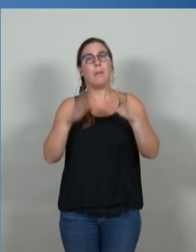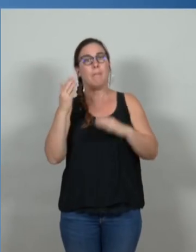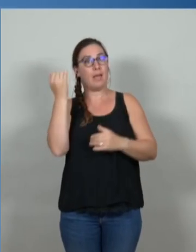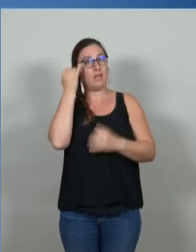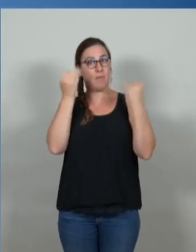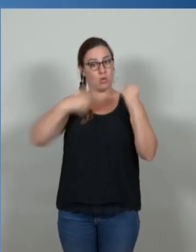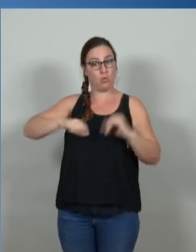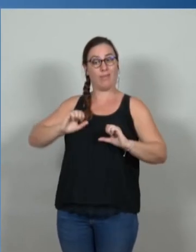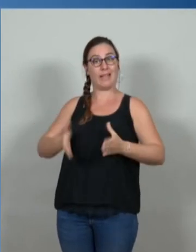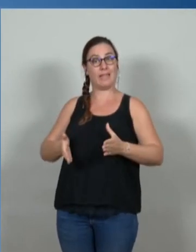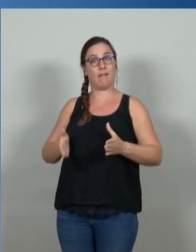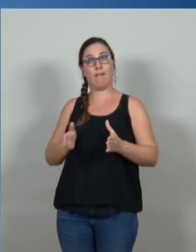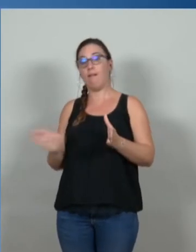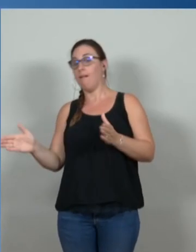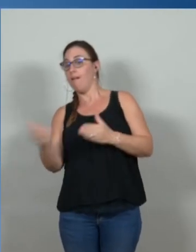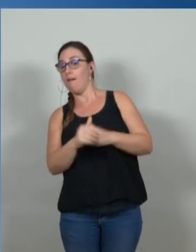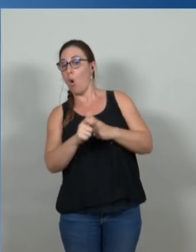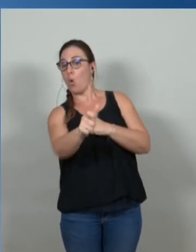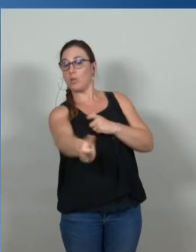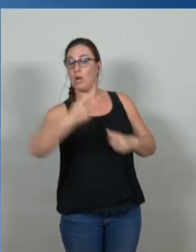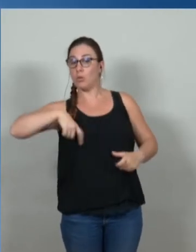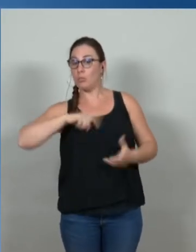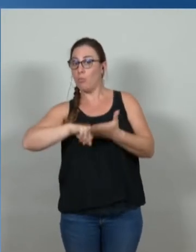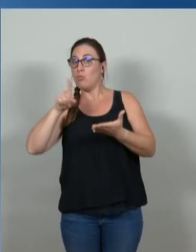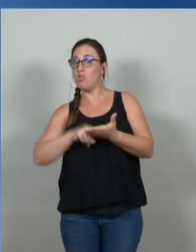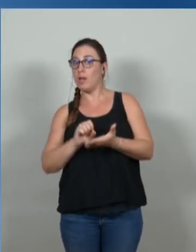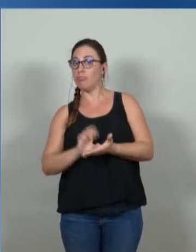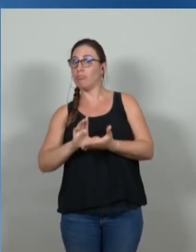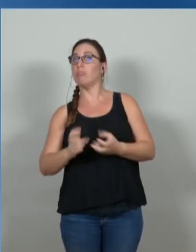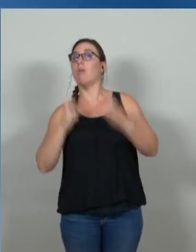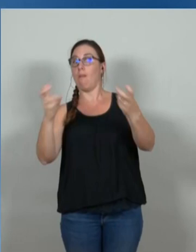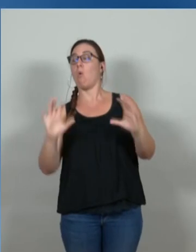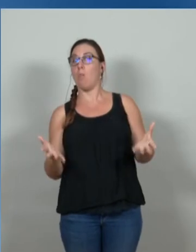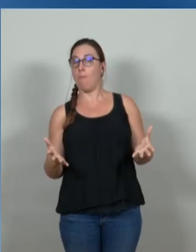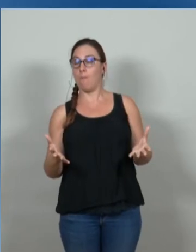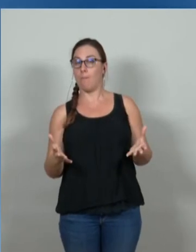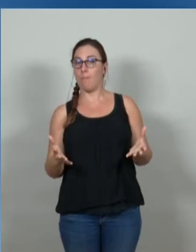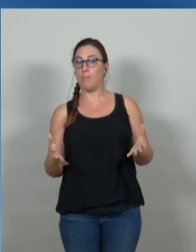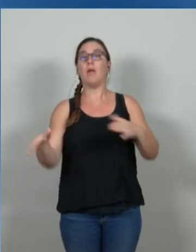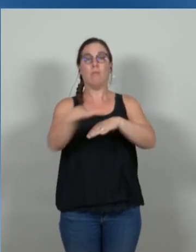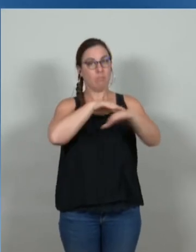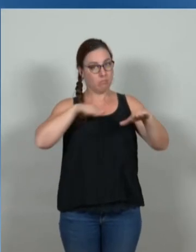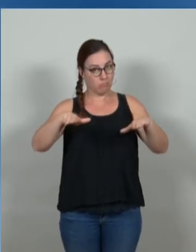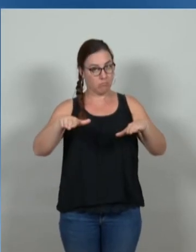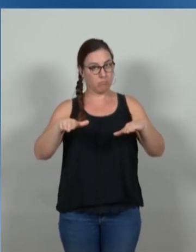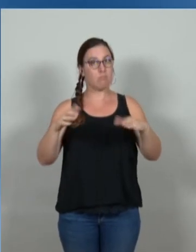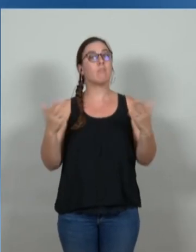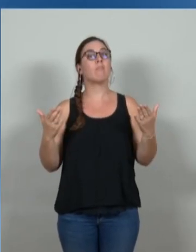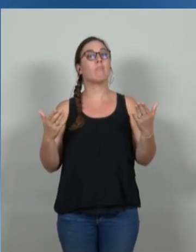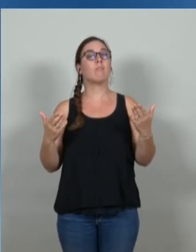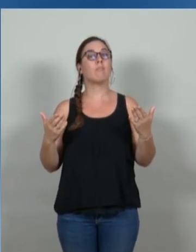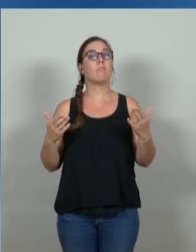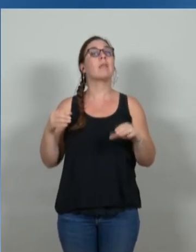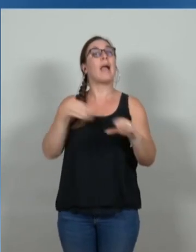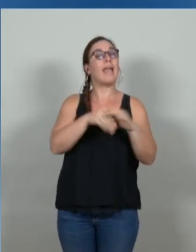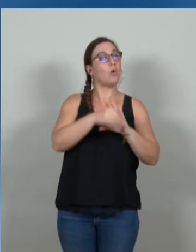nous regardons quels sont les conséquences pour notre budget et que en parallèle nous disions où nous allons faire les